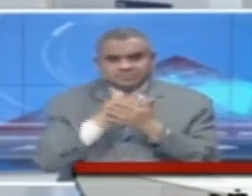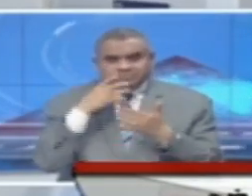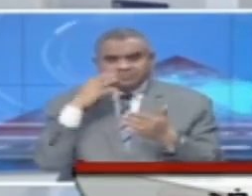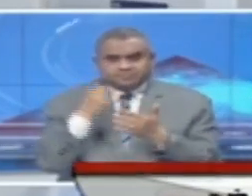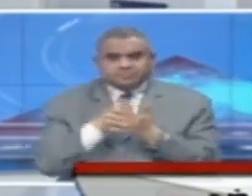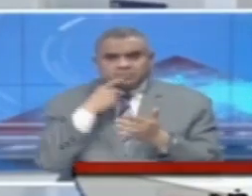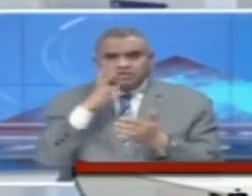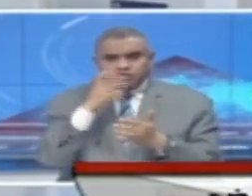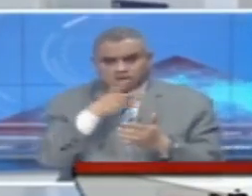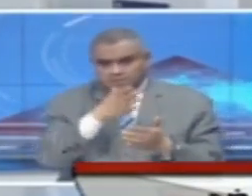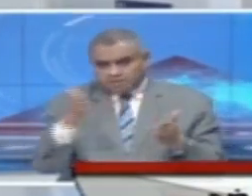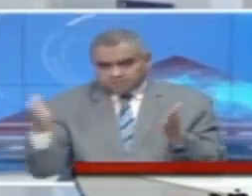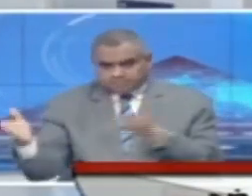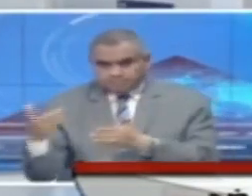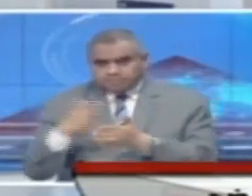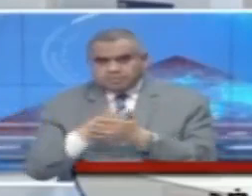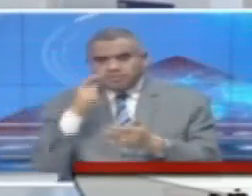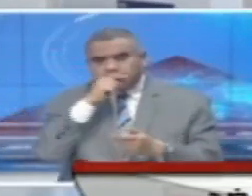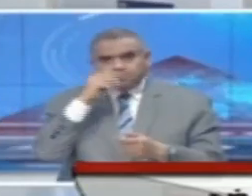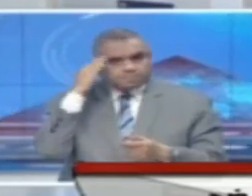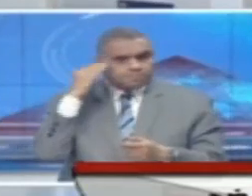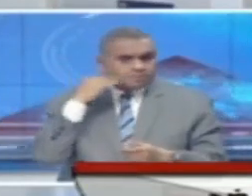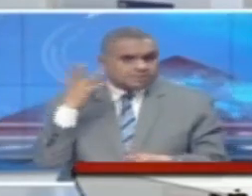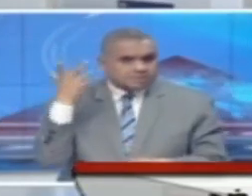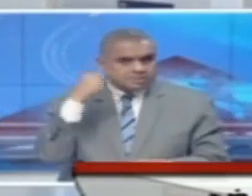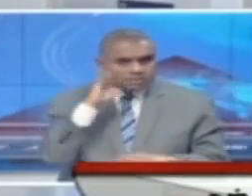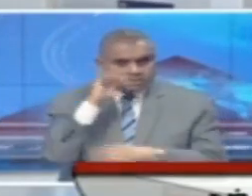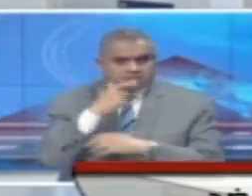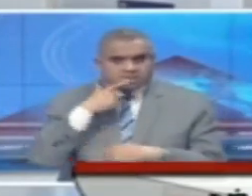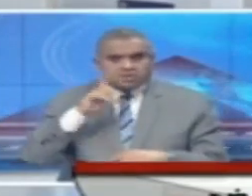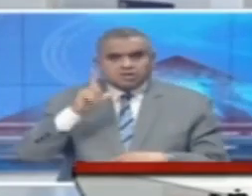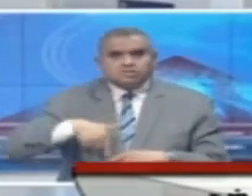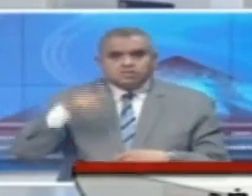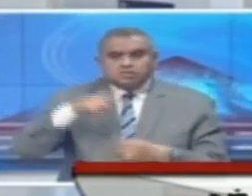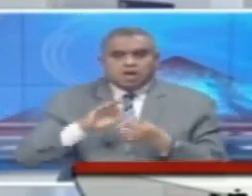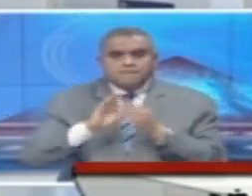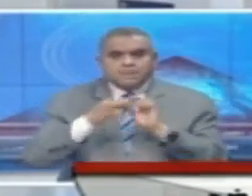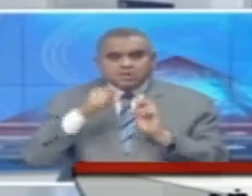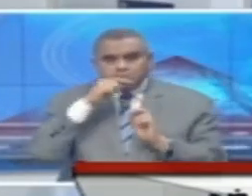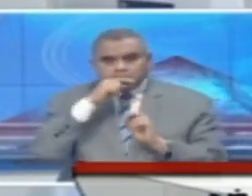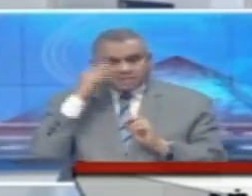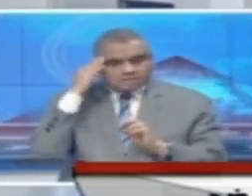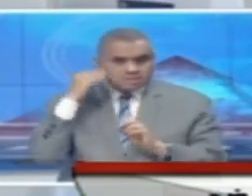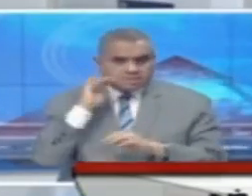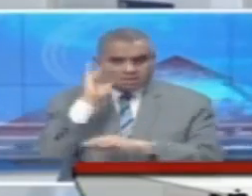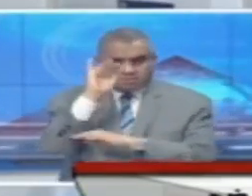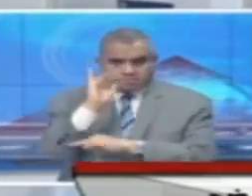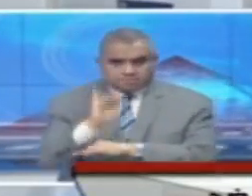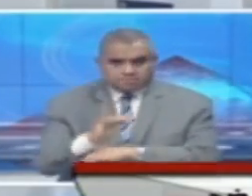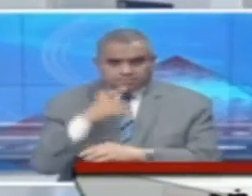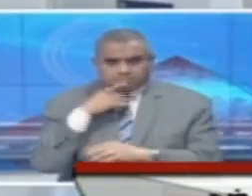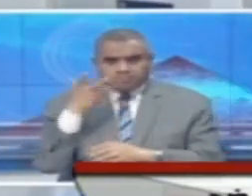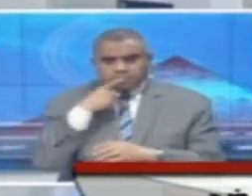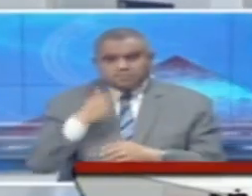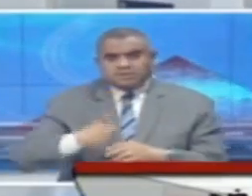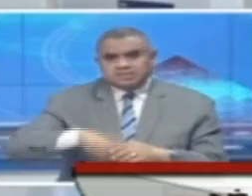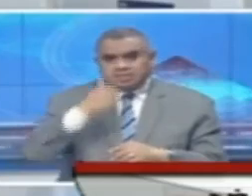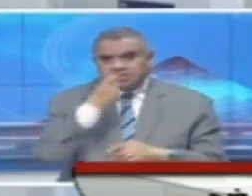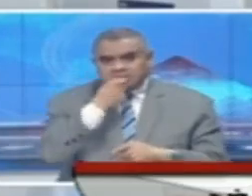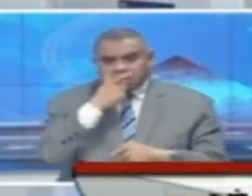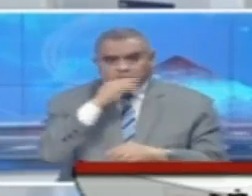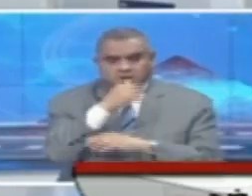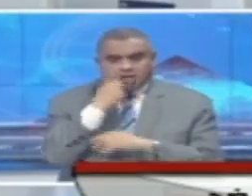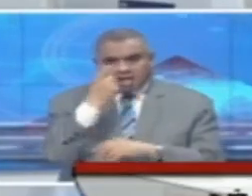الشباب. كذلك مبادرة صحة المرأة وصل إلى 16 مليون سيدة، تم علاج 900 ألف سيدة.